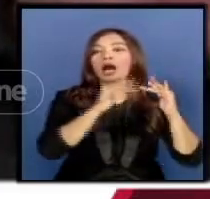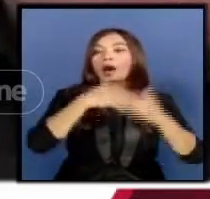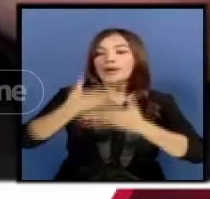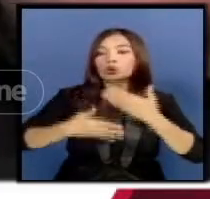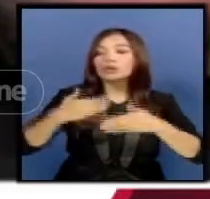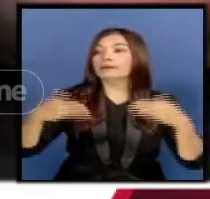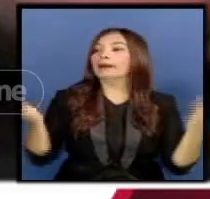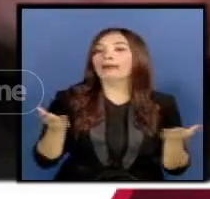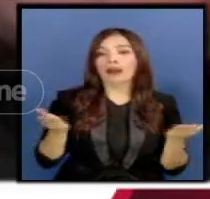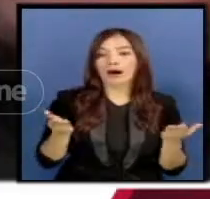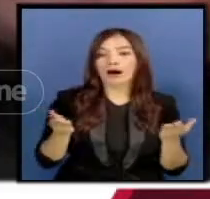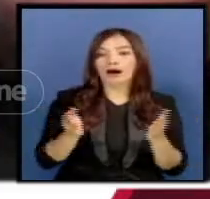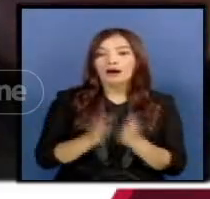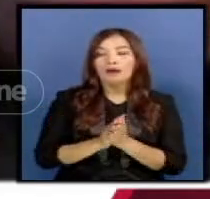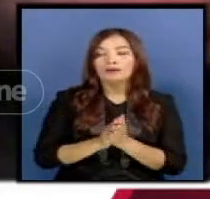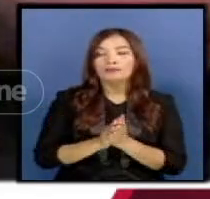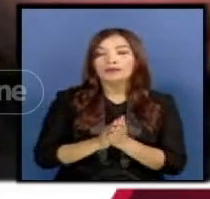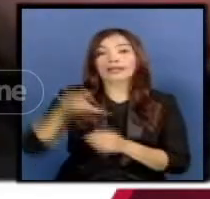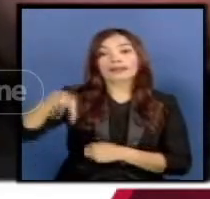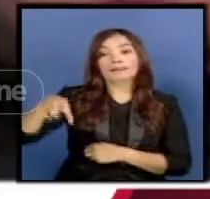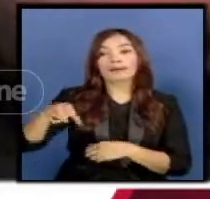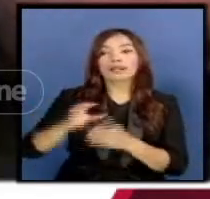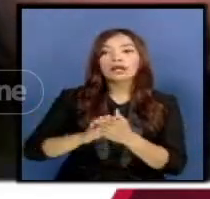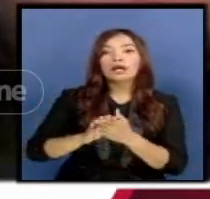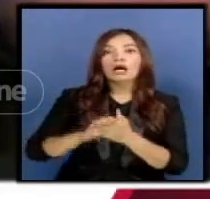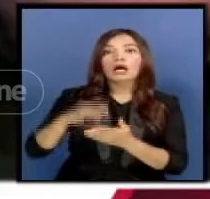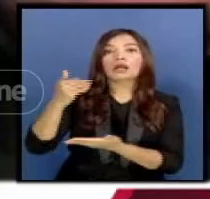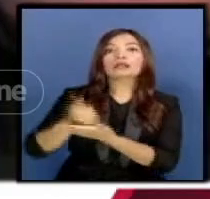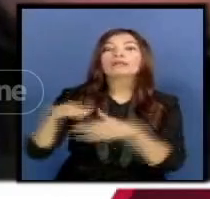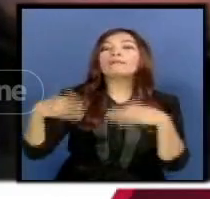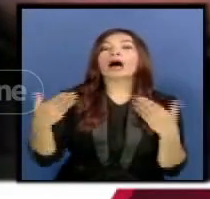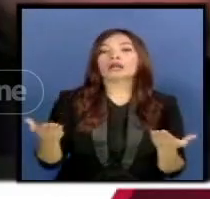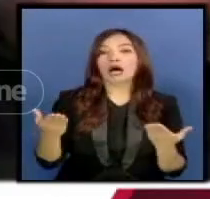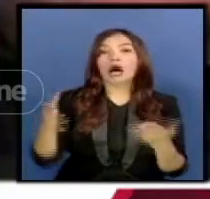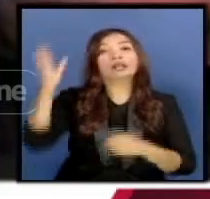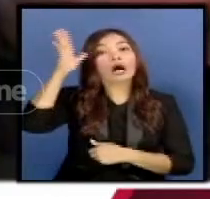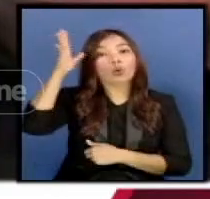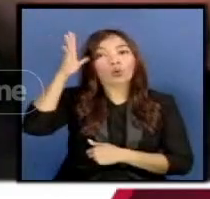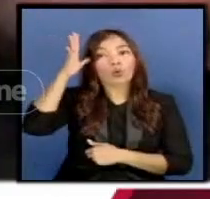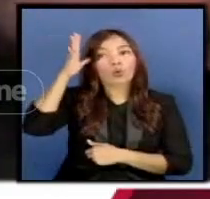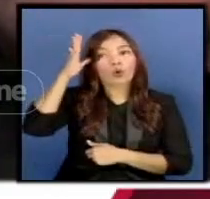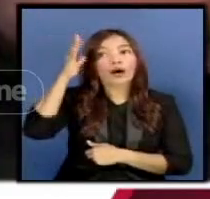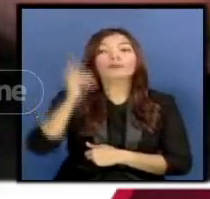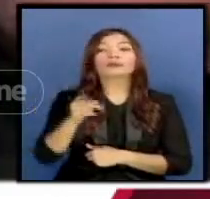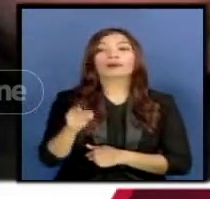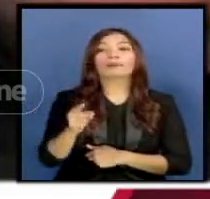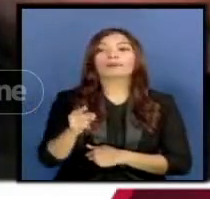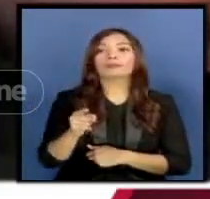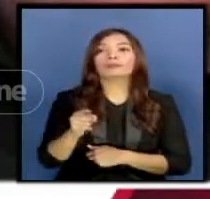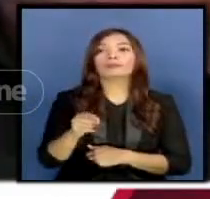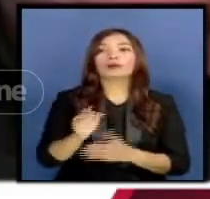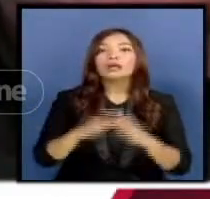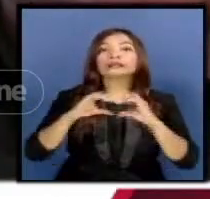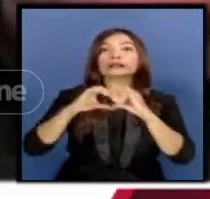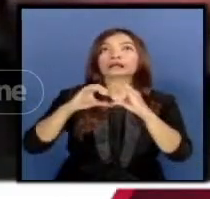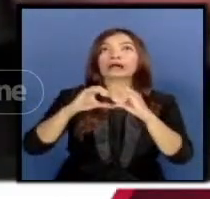perusahaannya, di mana tempat domisili perusahaannya, karena cara pecinta Coldplay